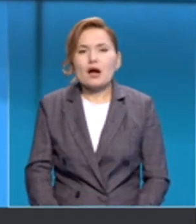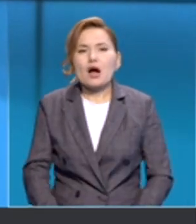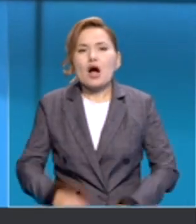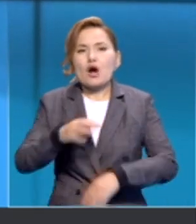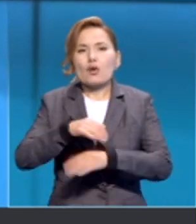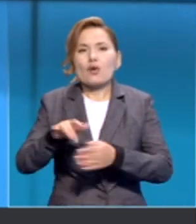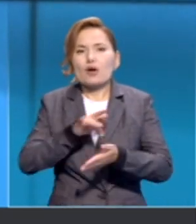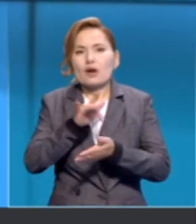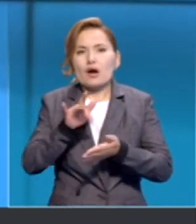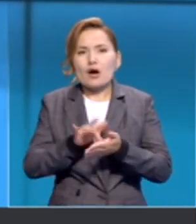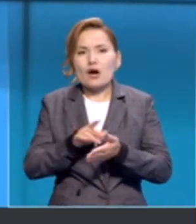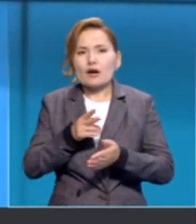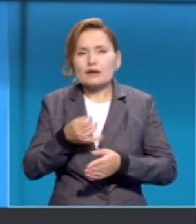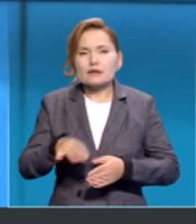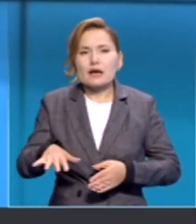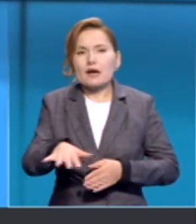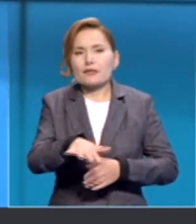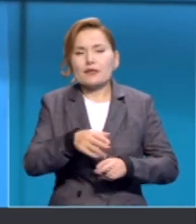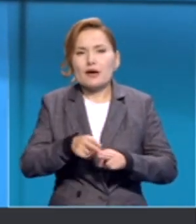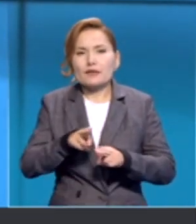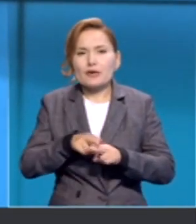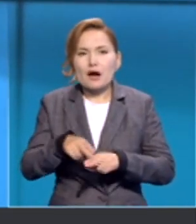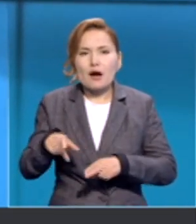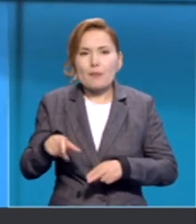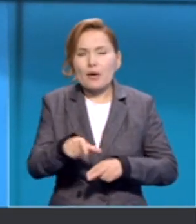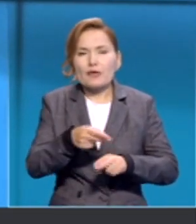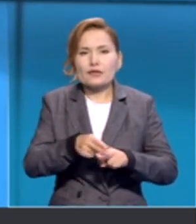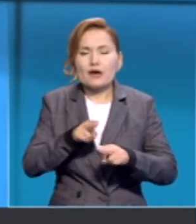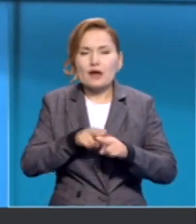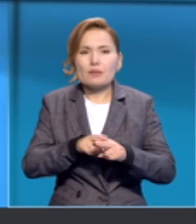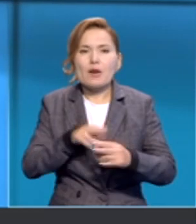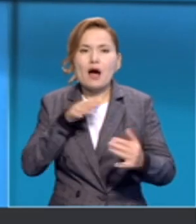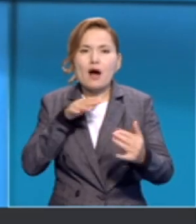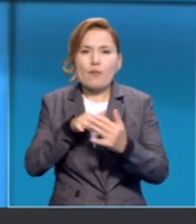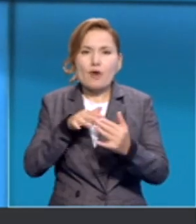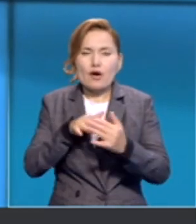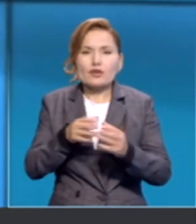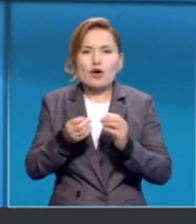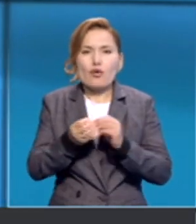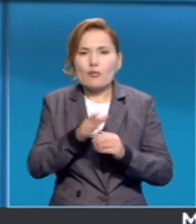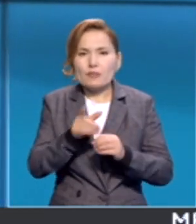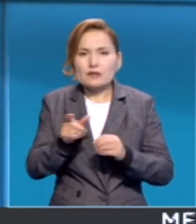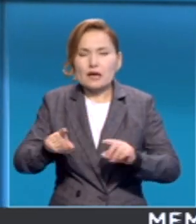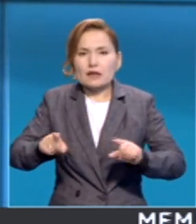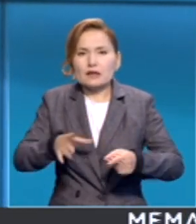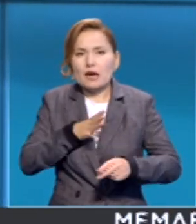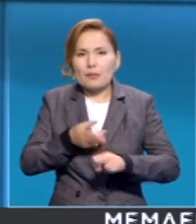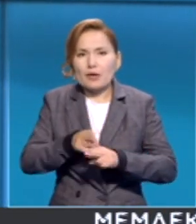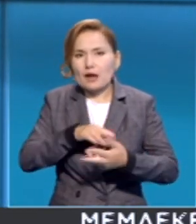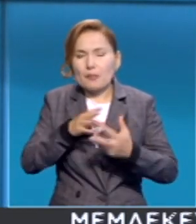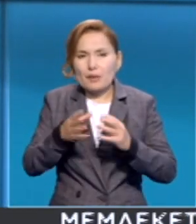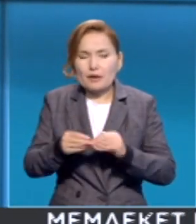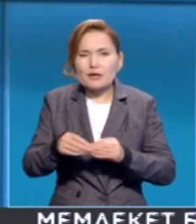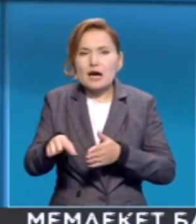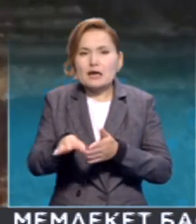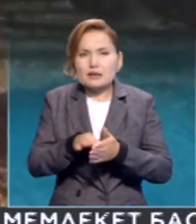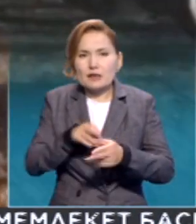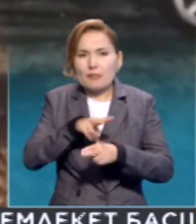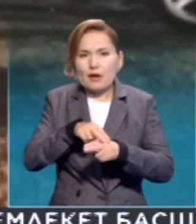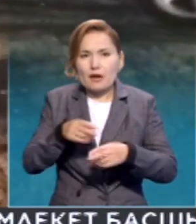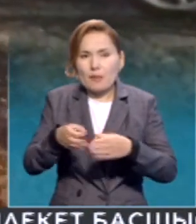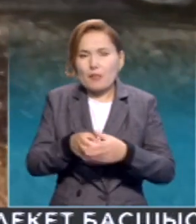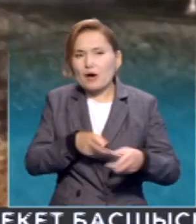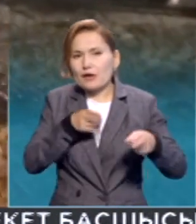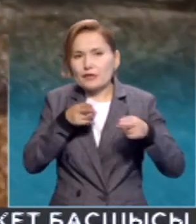Ал Көкшетаудың қарасы айналма жолы бойындағы автодромда қарулы қақтығыс болып 15 адам ұсталды. Оқиға орнына жеткен арнайы жасақ пен